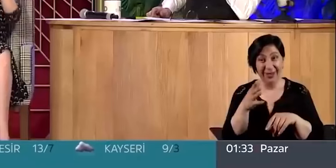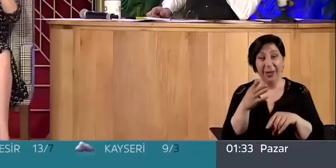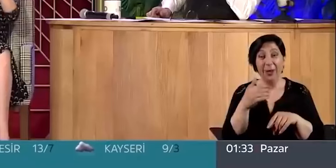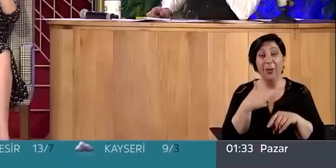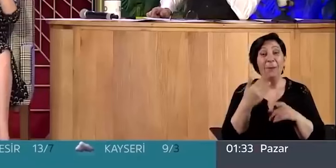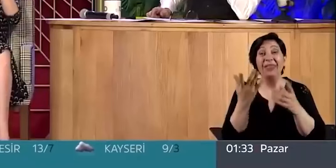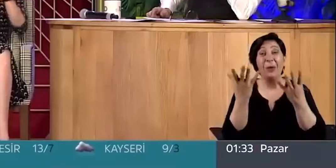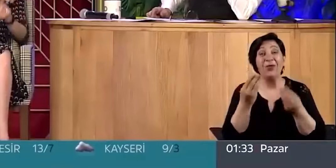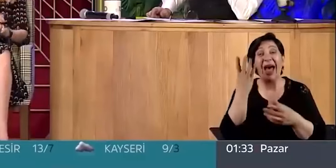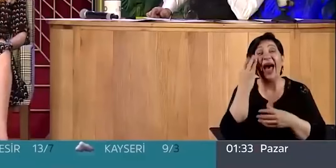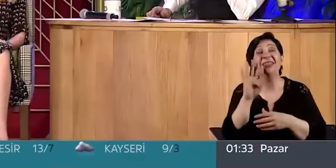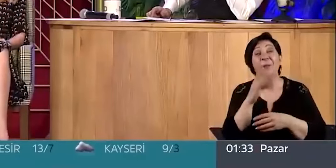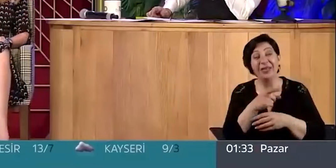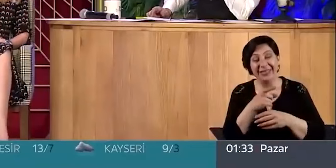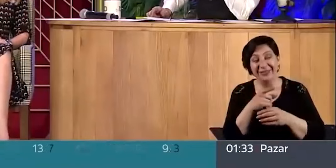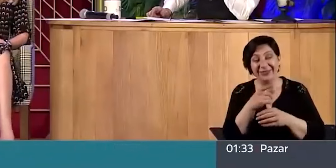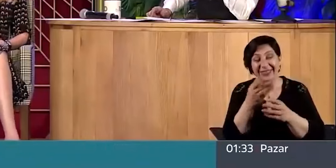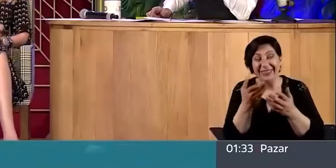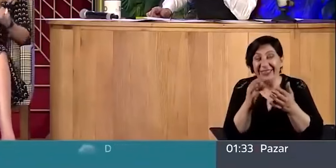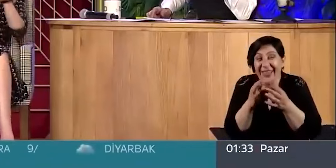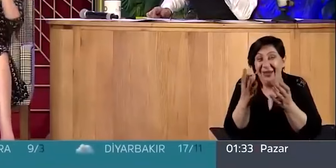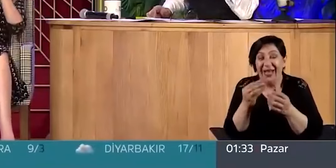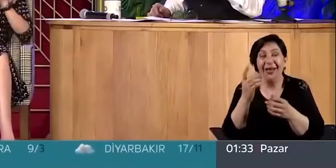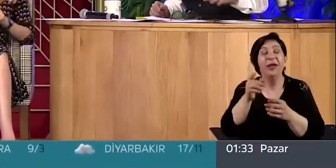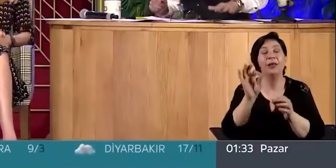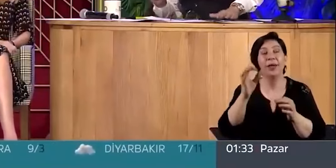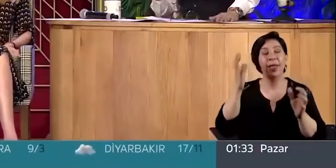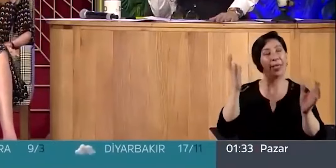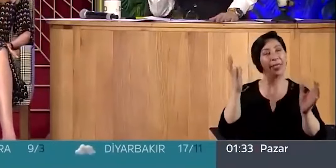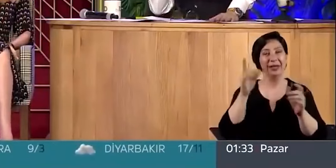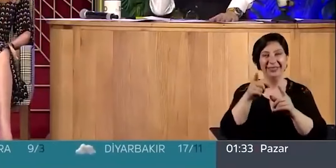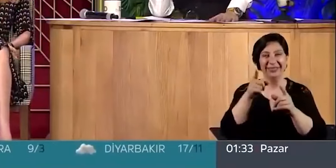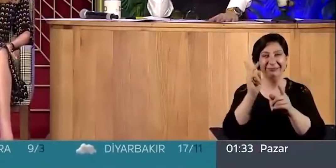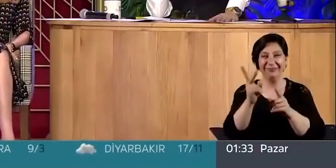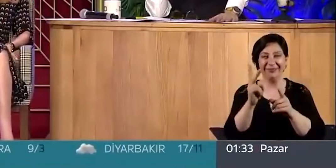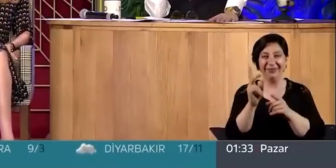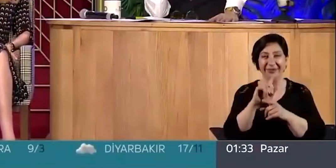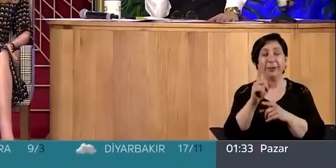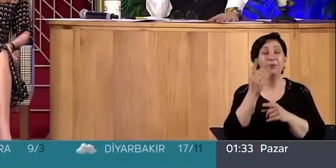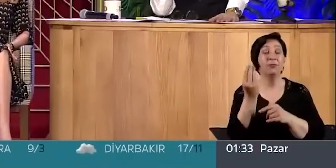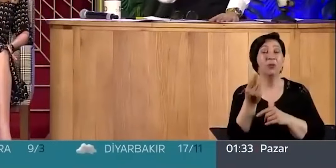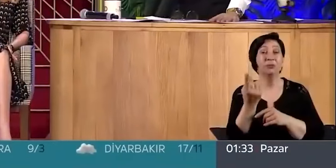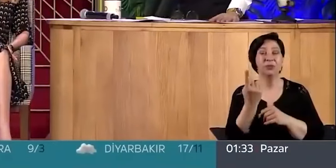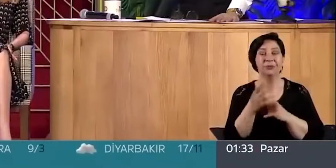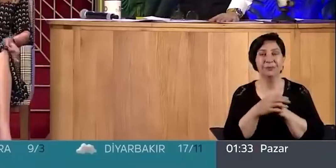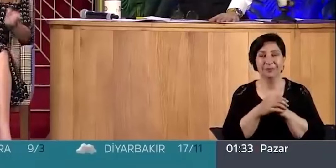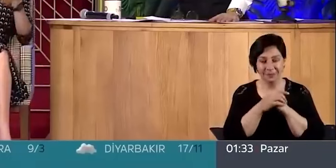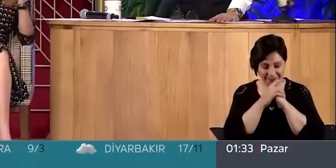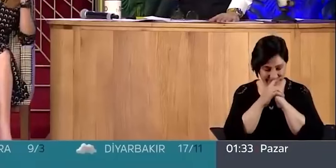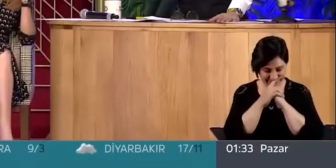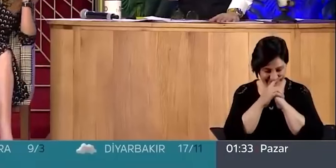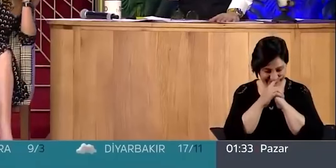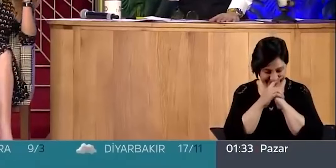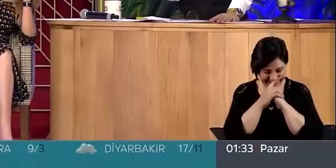ürünü anlamadım. Einstein ben saati. Gitmişimdir ya. Ne olduğunu anlamadım. Einstein abi buzdolabı diye. Erotik bir ürün. Evet.